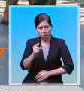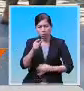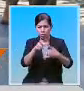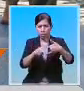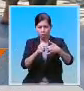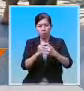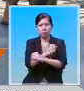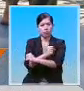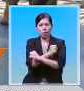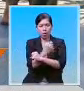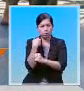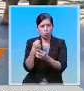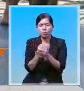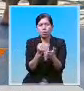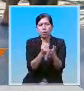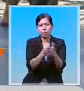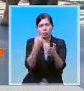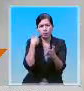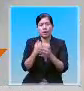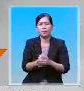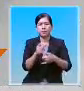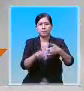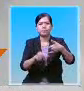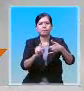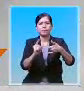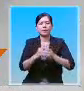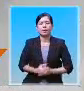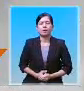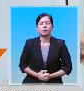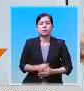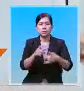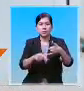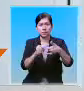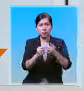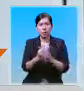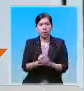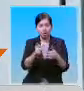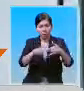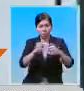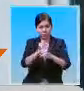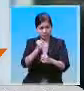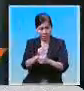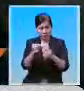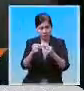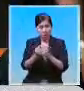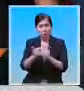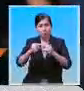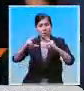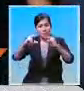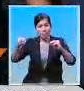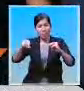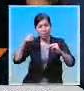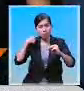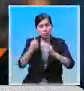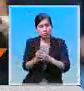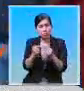องน้าป้อมแล้วนะคะโดยนางสาวพิมพัชชาหยิมการุณค่ะพยาบาลกู้ชีพซึ่งเป็นอดีตนายกองค์การบริหารส่วนตำ